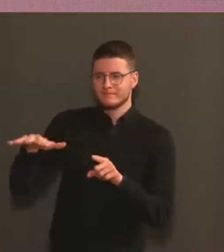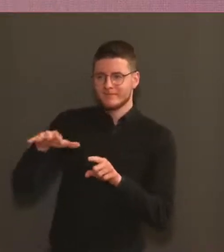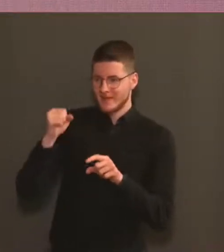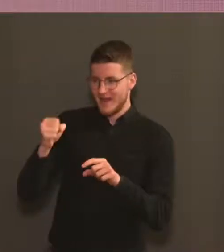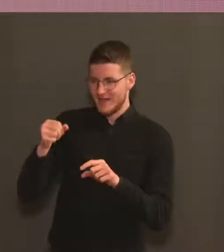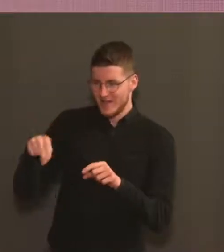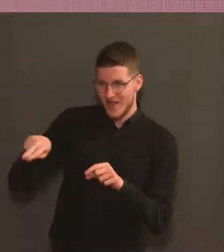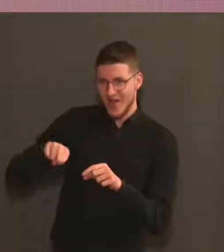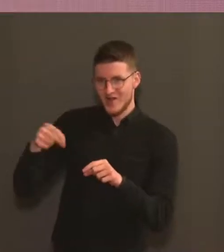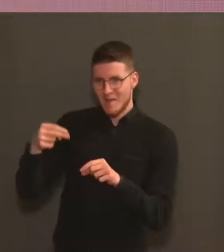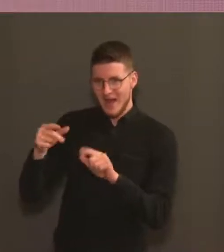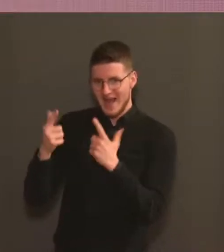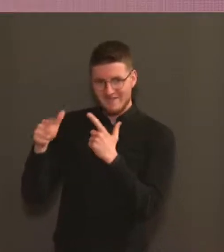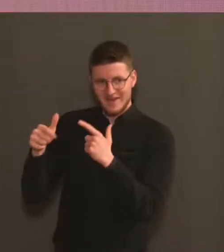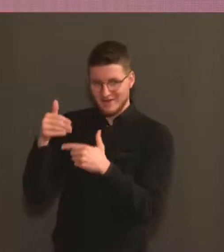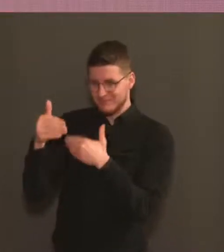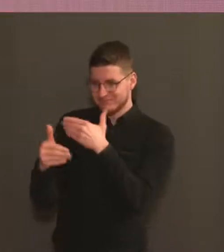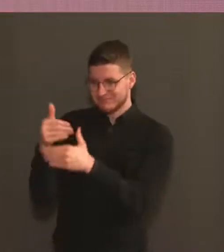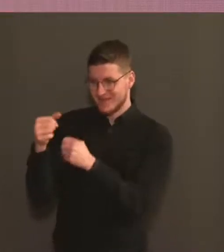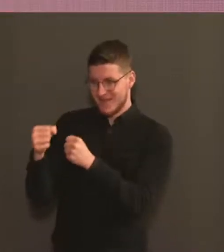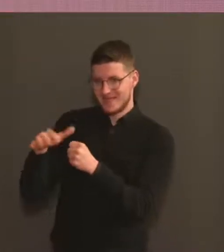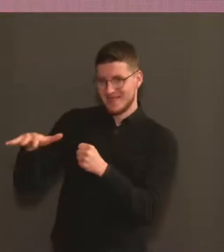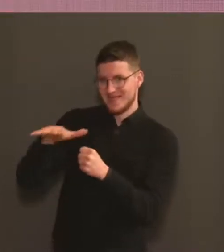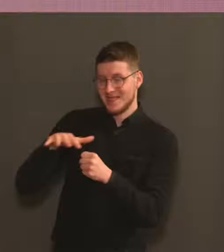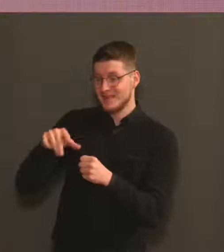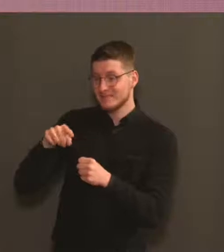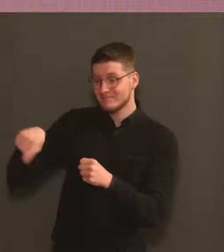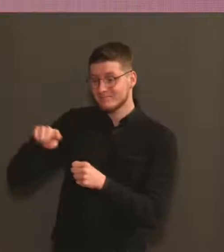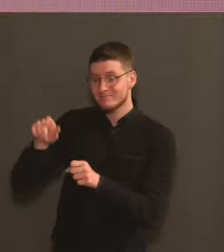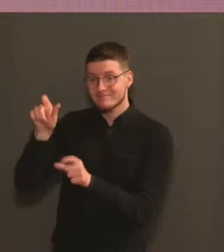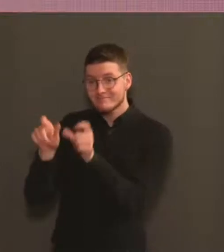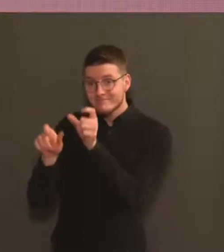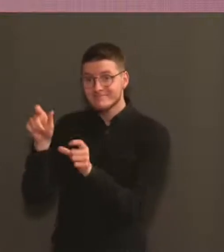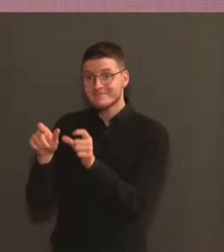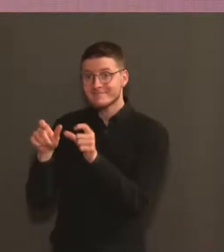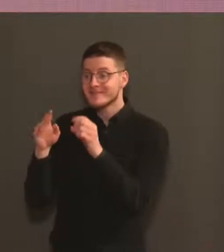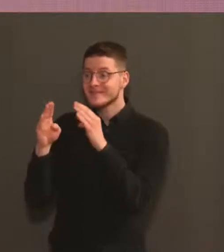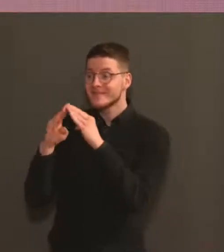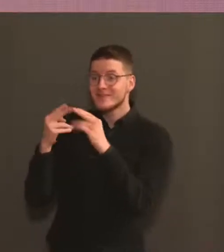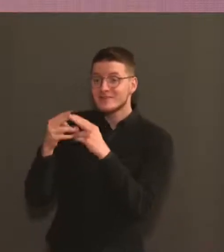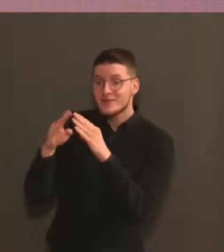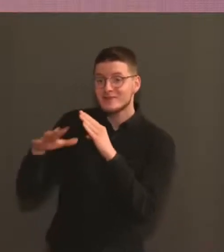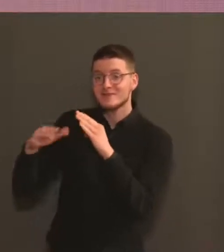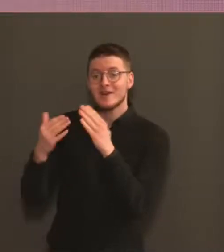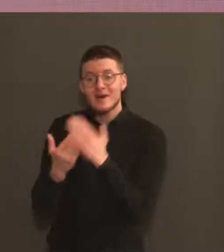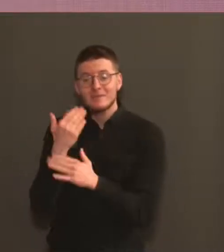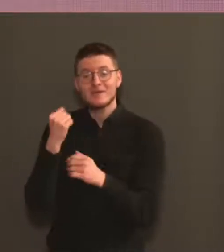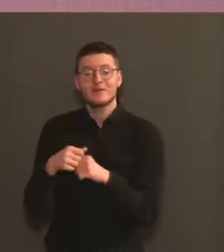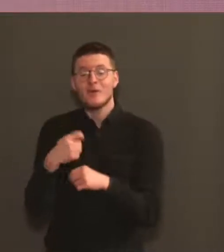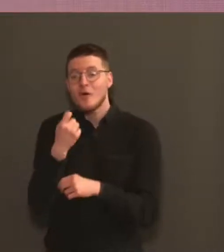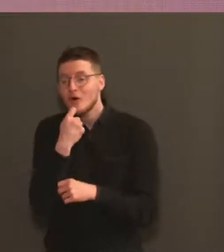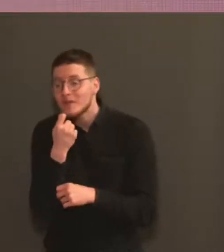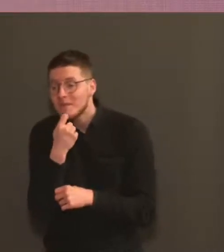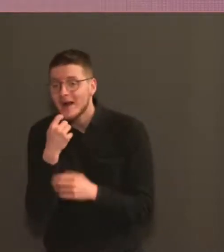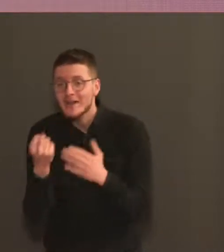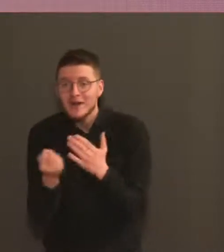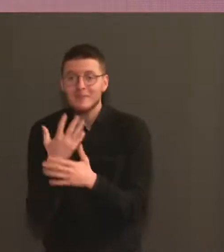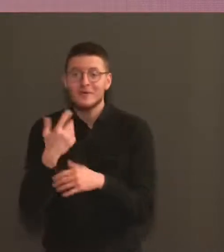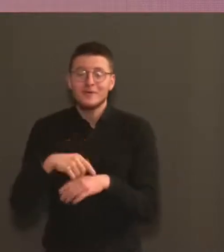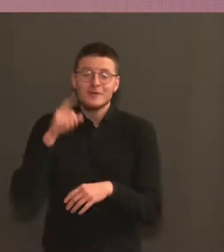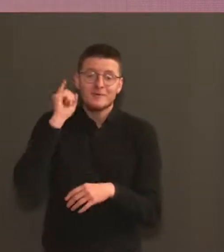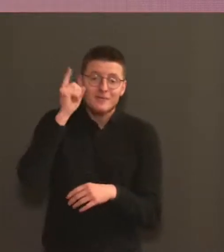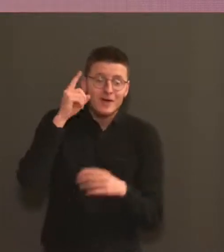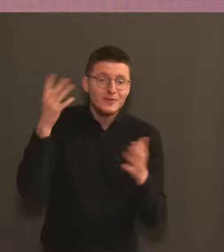gang. De bewoners kunnen opnieuw samen ontbijten, in luchtjes scheppen